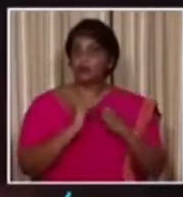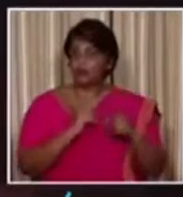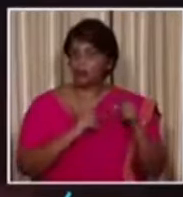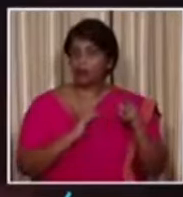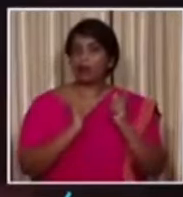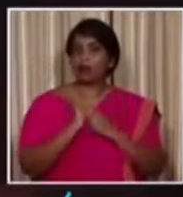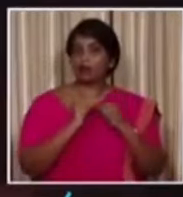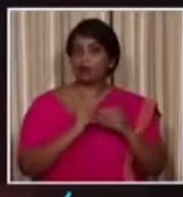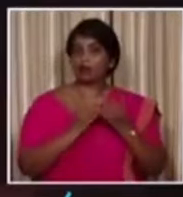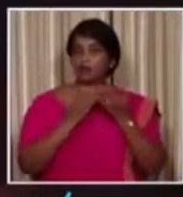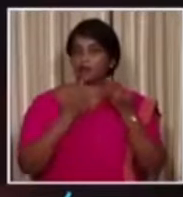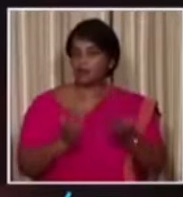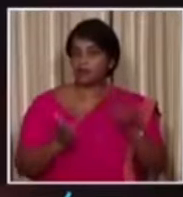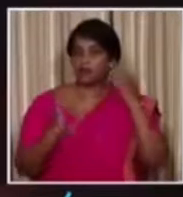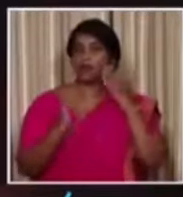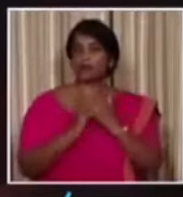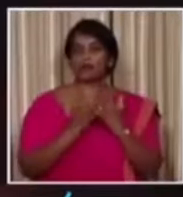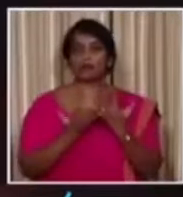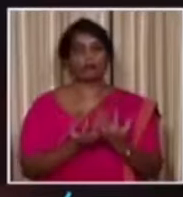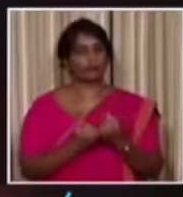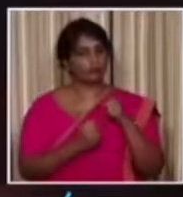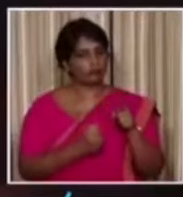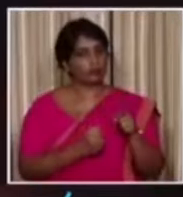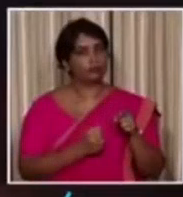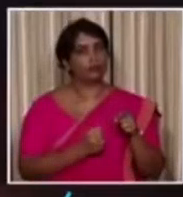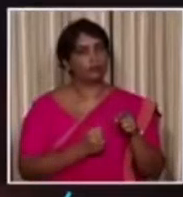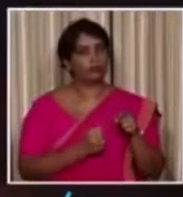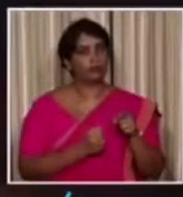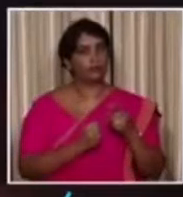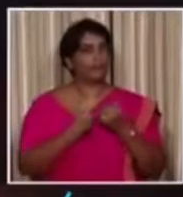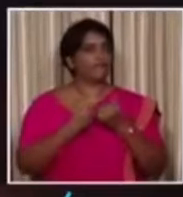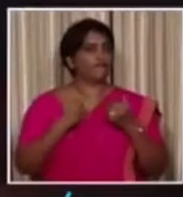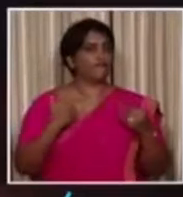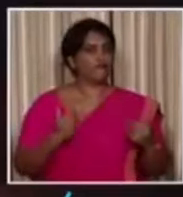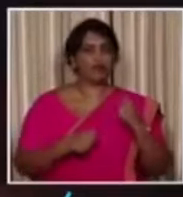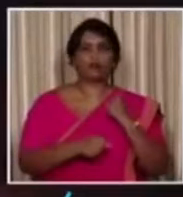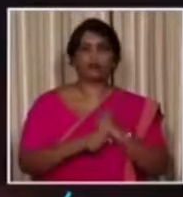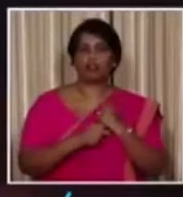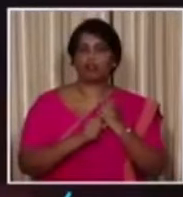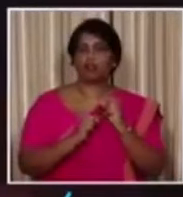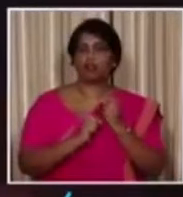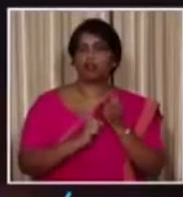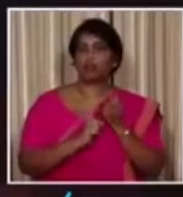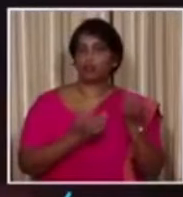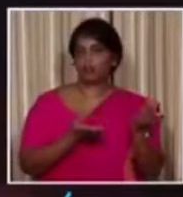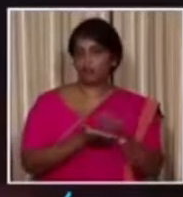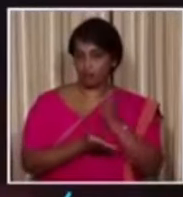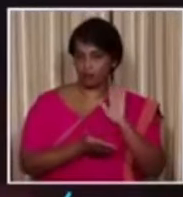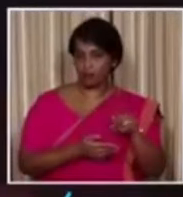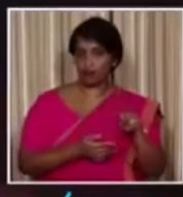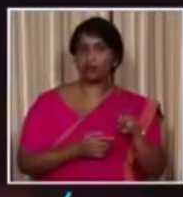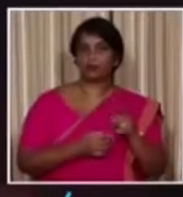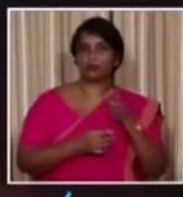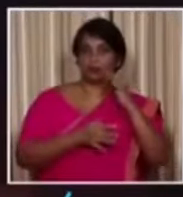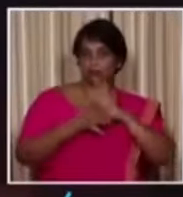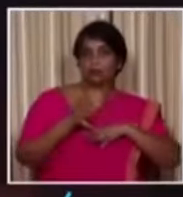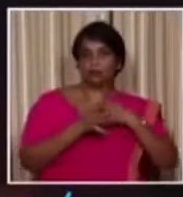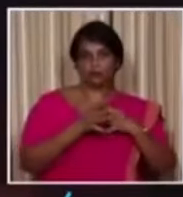මූල්‍ය ණයබරතාවය මුදවා ගන්නට වෙනමම රජයේ ප්‍රතිපාදන වෙන් කළා අයවැය.